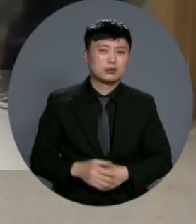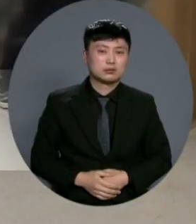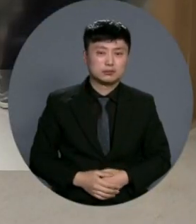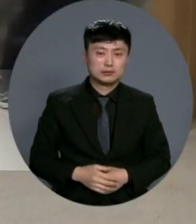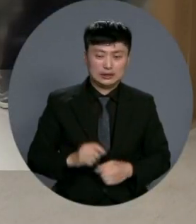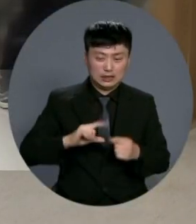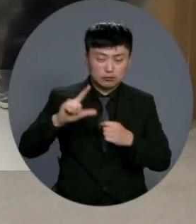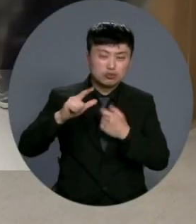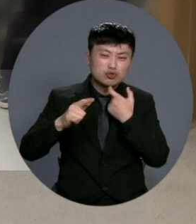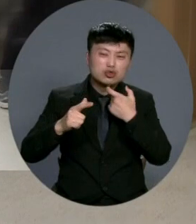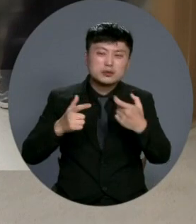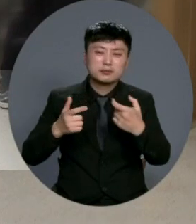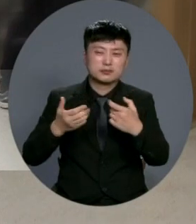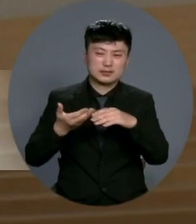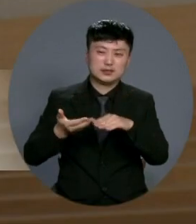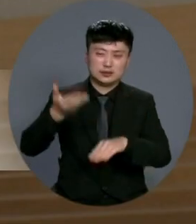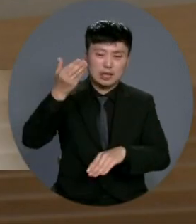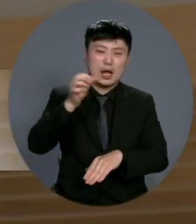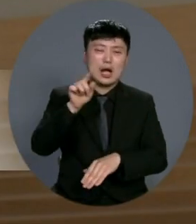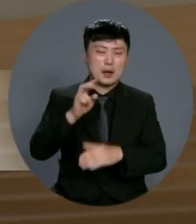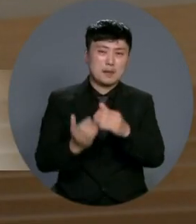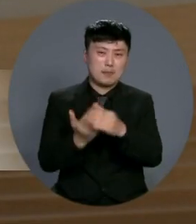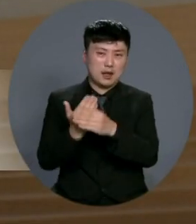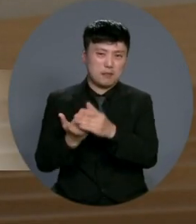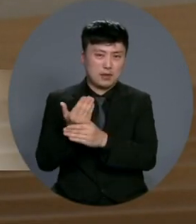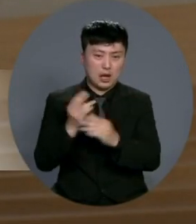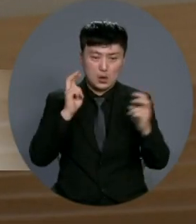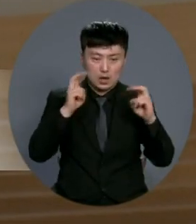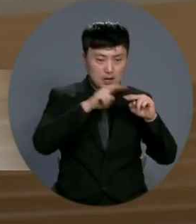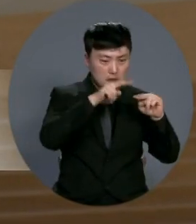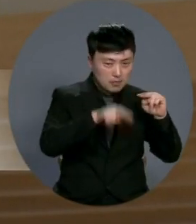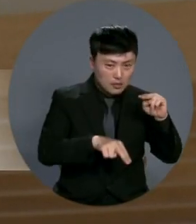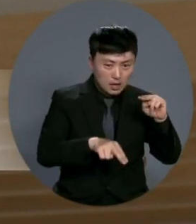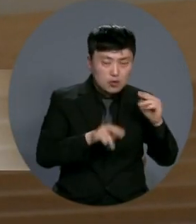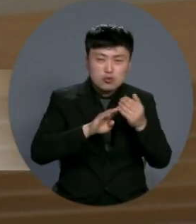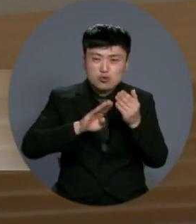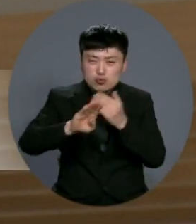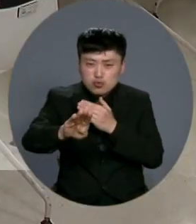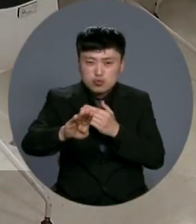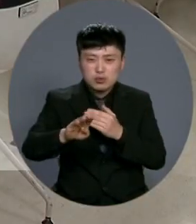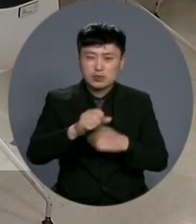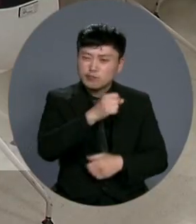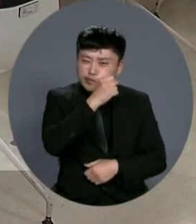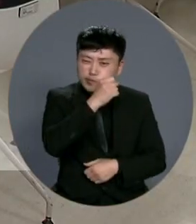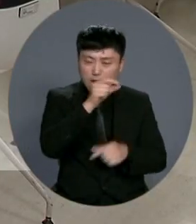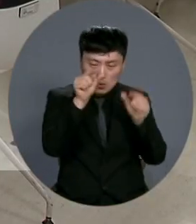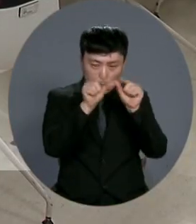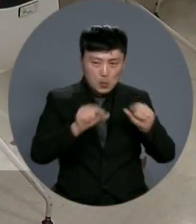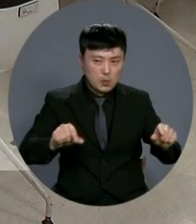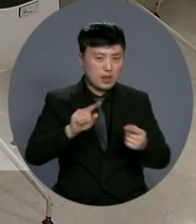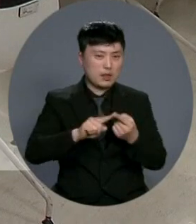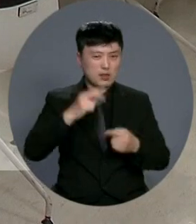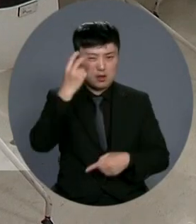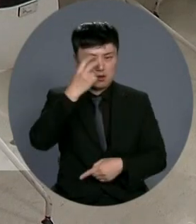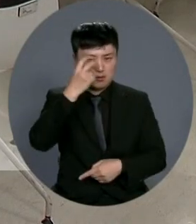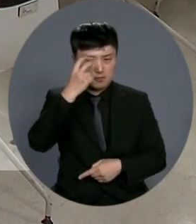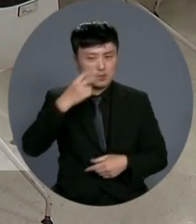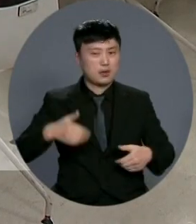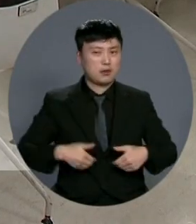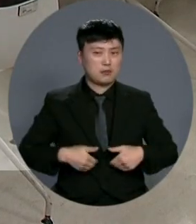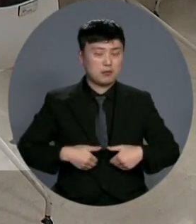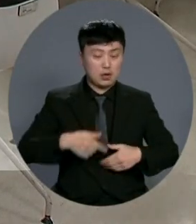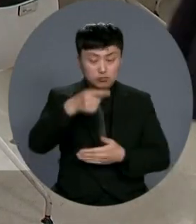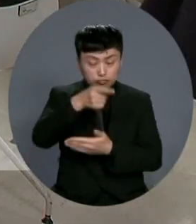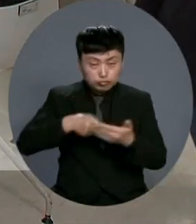60대 이상에서 암이 발생하기 때문에 은퇴 이후 따로 이검사를 받지 않으면 모르고 넘어가기 쉽고 수술에